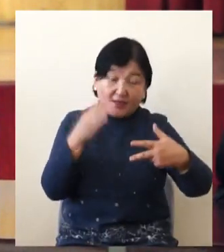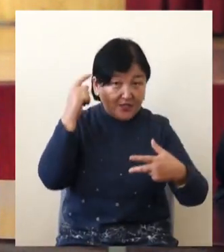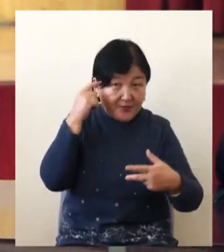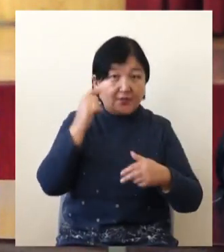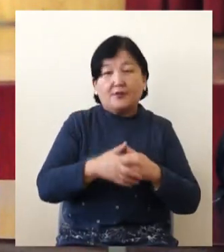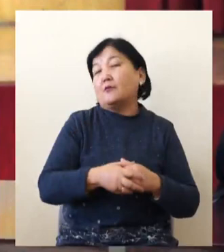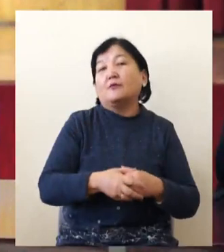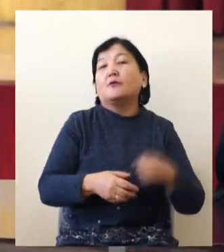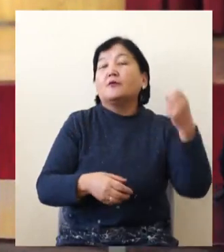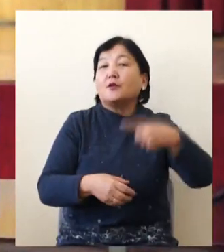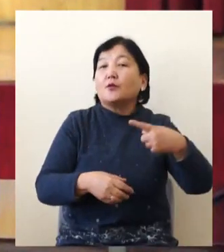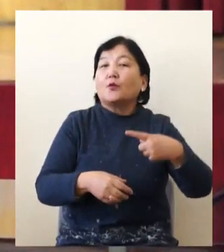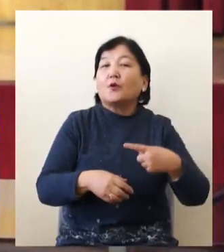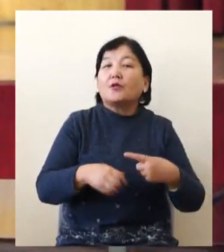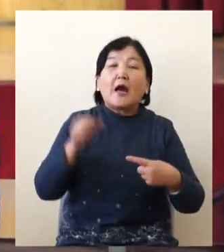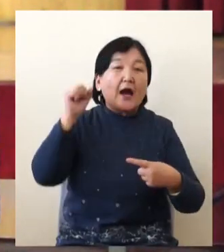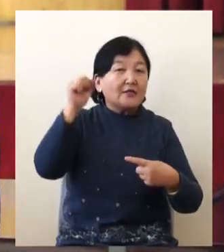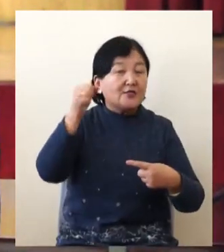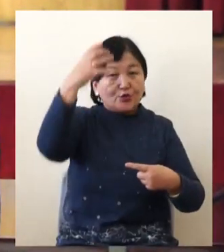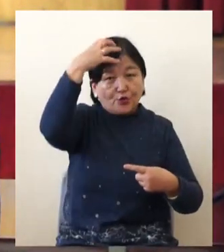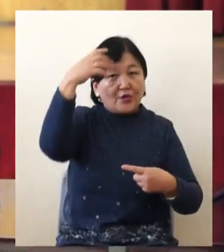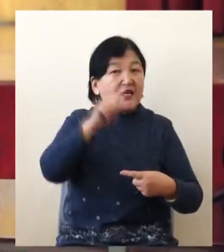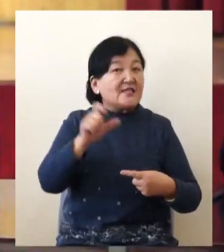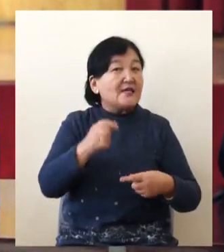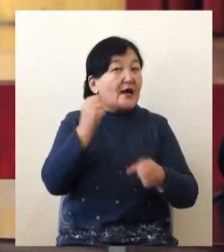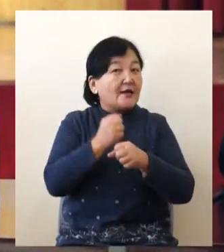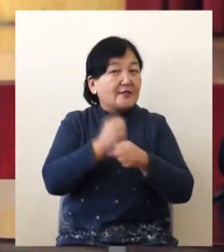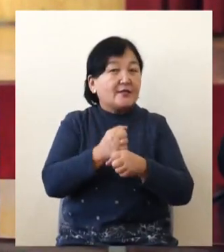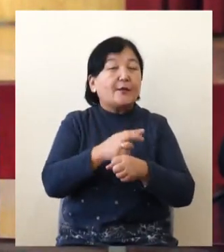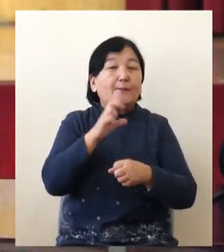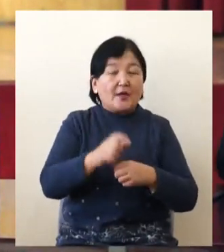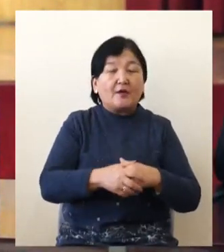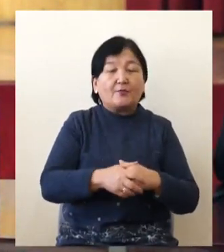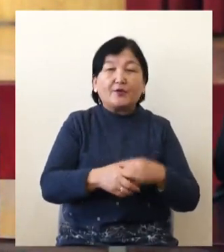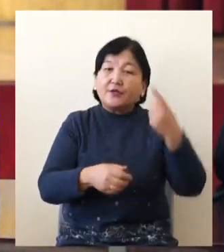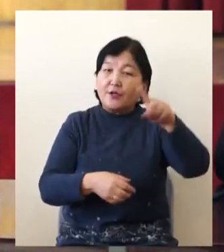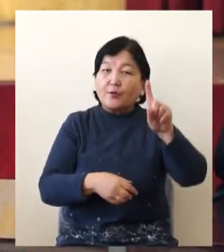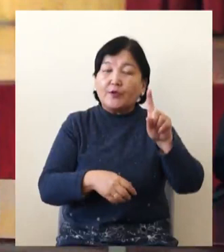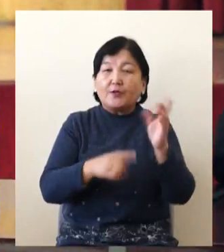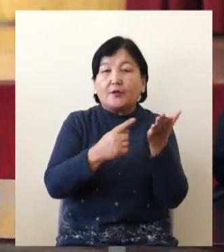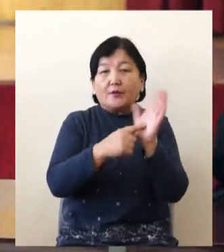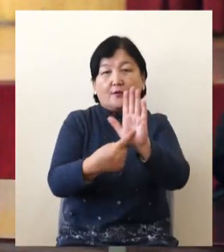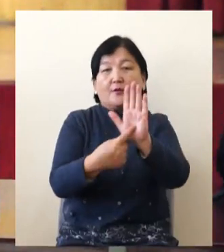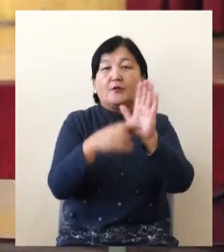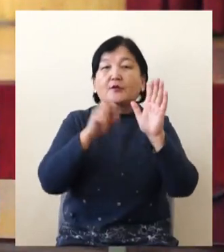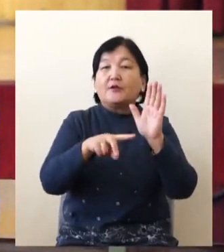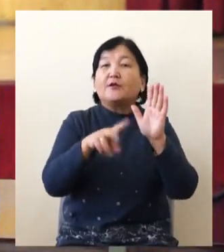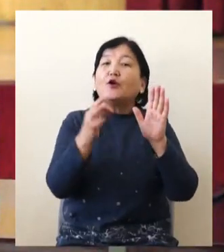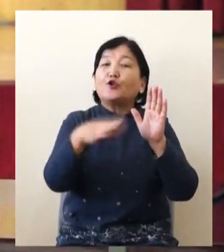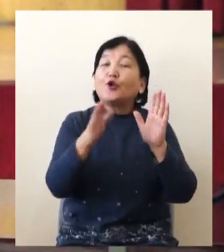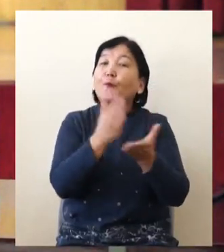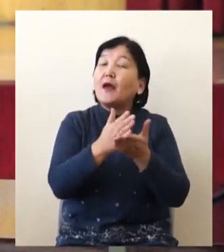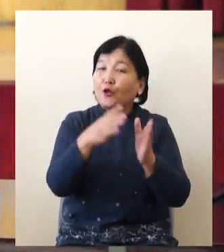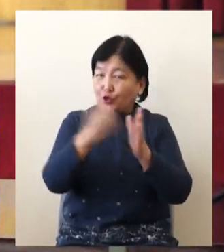Нэгдүгээр ардчилсан төр хизээ ажилддаг вэ гэвэл нэгдүгээр ил тод байх ёстой. Энийг